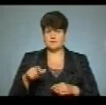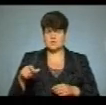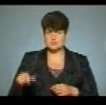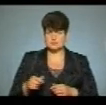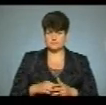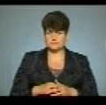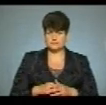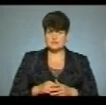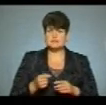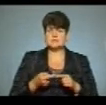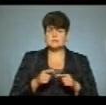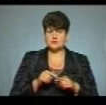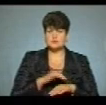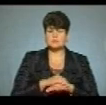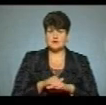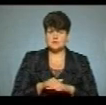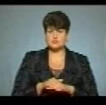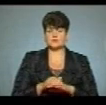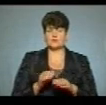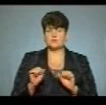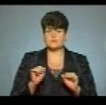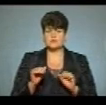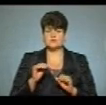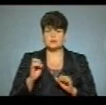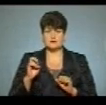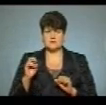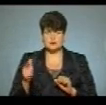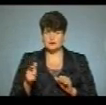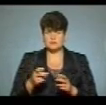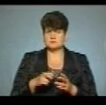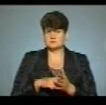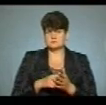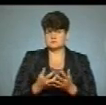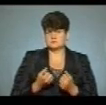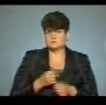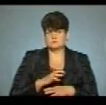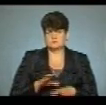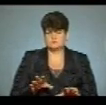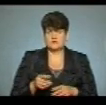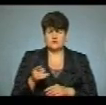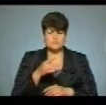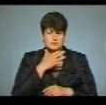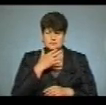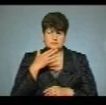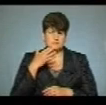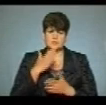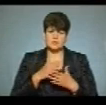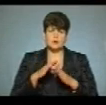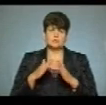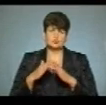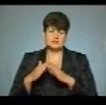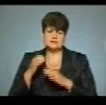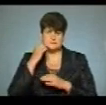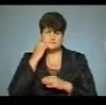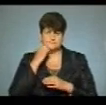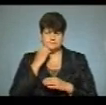будинку за даною адресою в управління житлово-комунального господарства області екології не надходило. В Тернополі значна кількість будинків застарілого